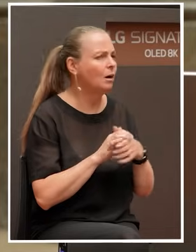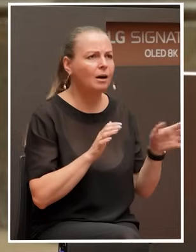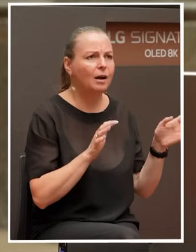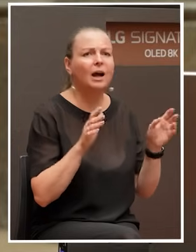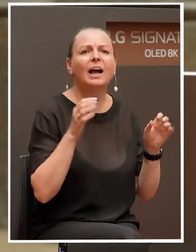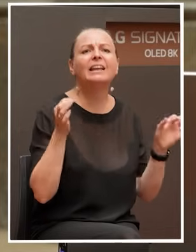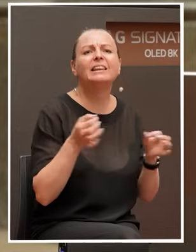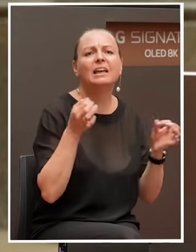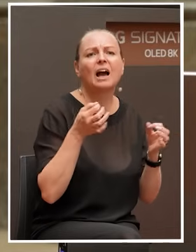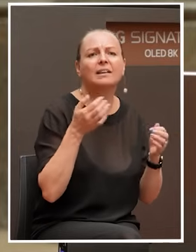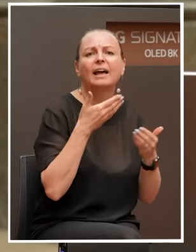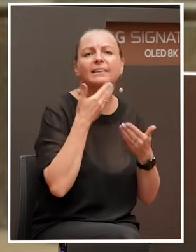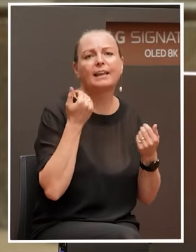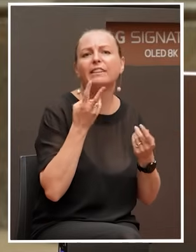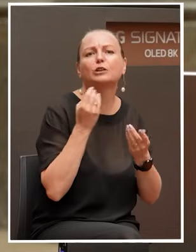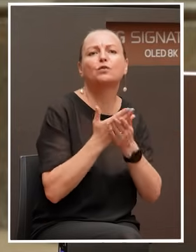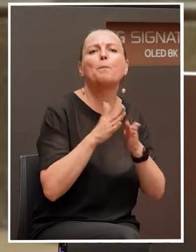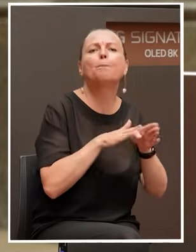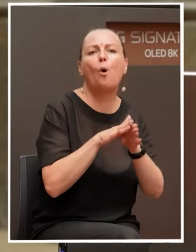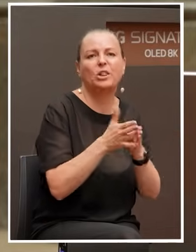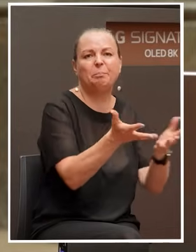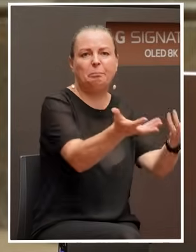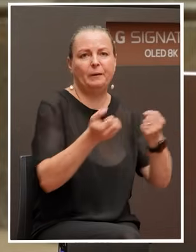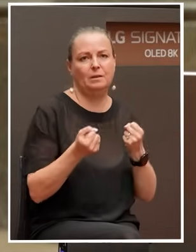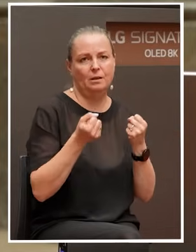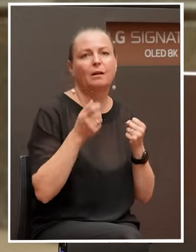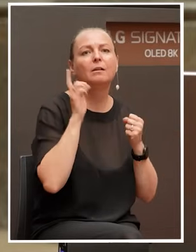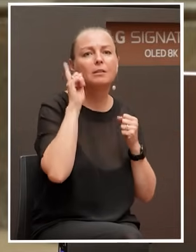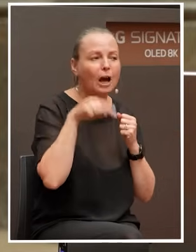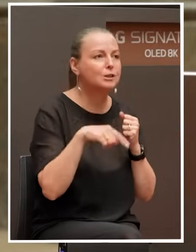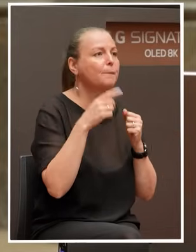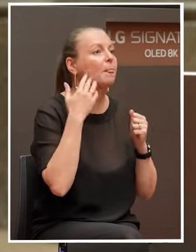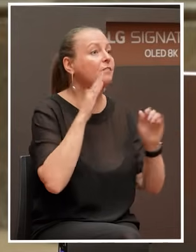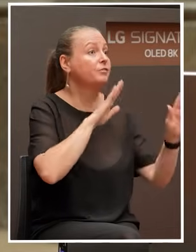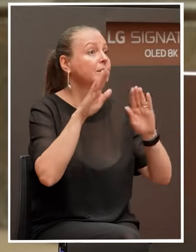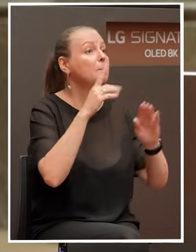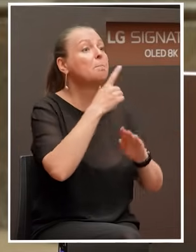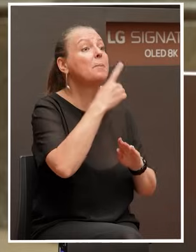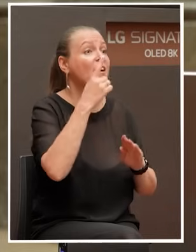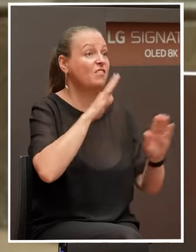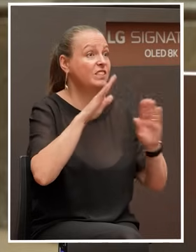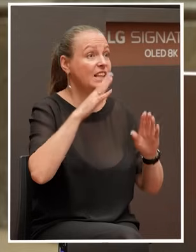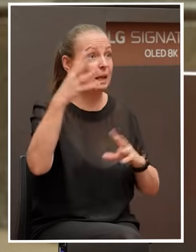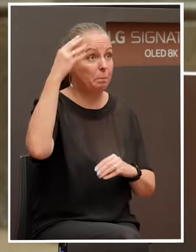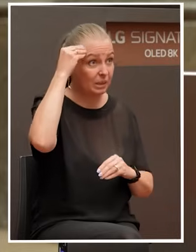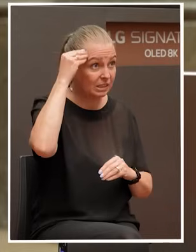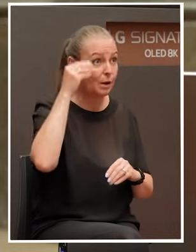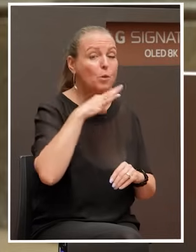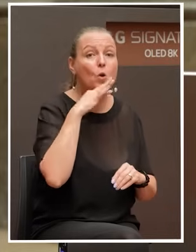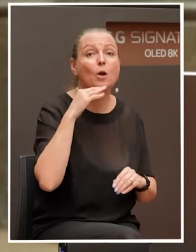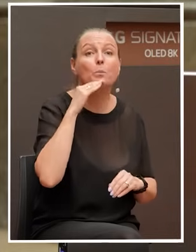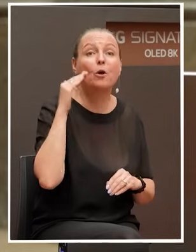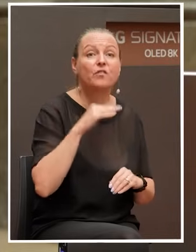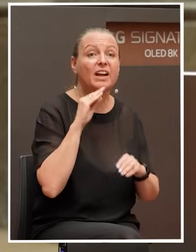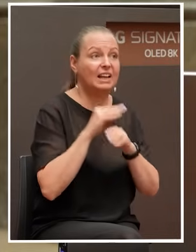Никогда не существует полного приятия. Даже в 1874 году, когда открылась первая выставка импрессионистов, довольно много профессиональных